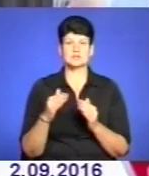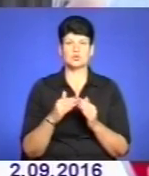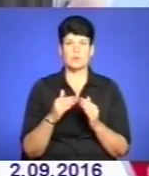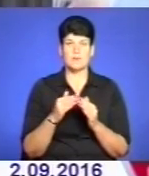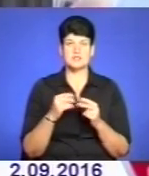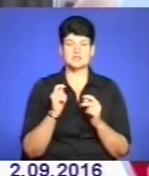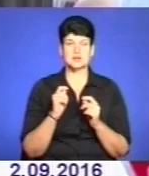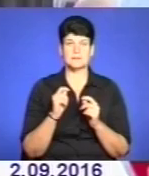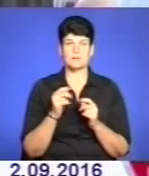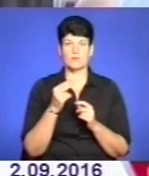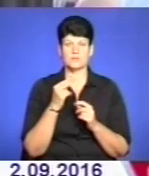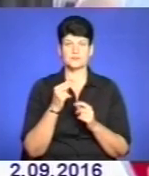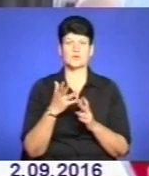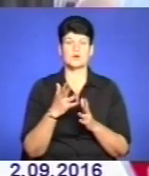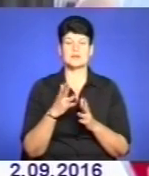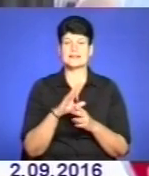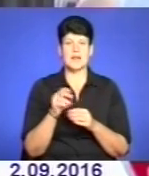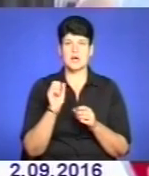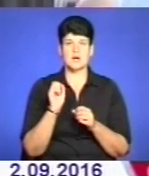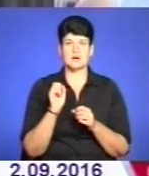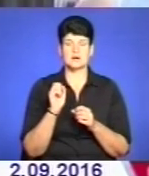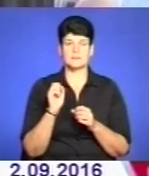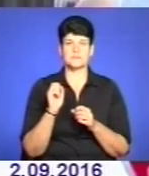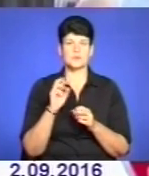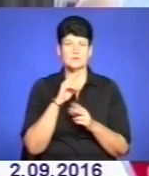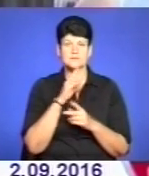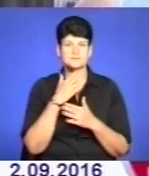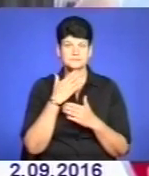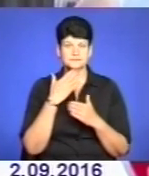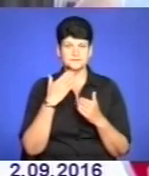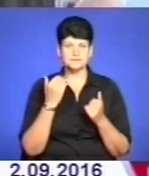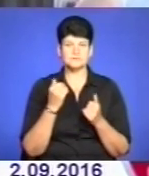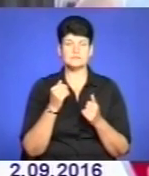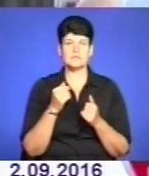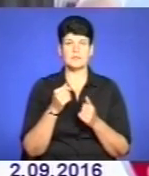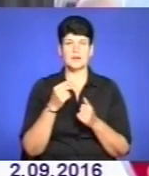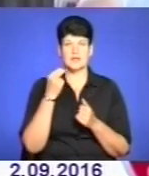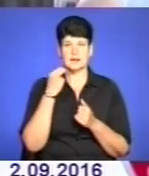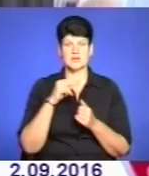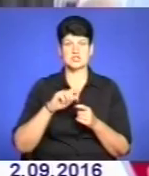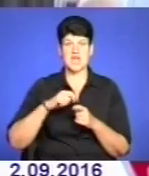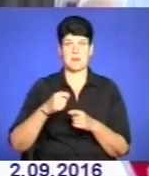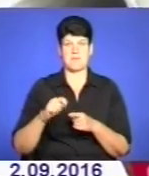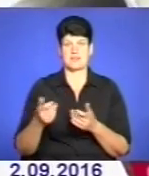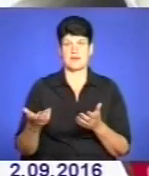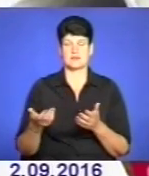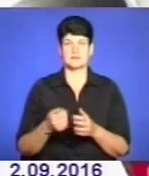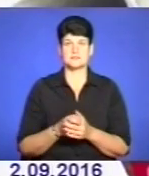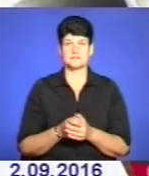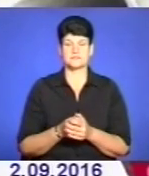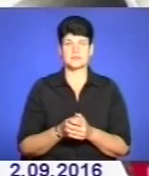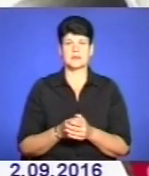воно не кроплене. Знають люди, що є багато червоних кілецьні, і воно краще, як банан, як сьоби, це наш продукт. Приблизно